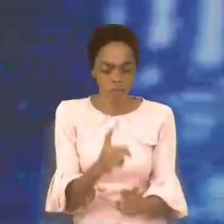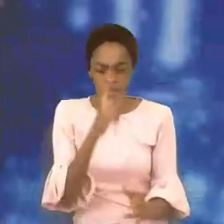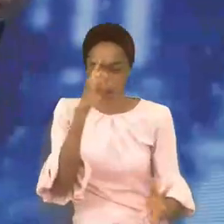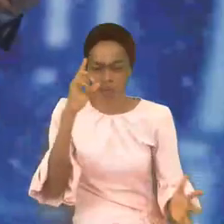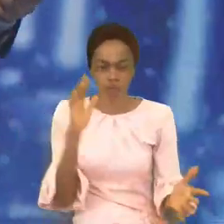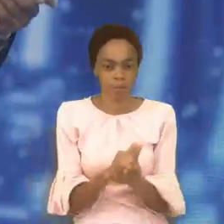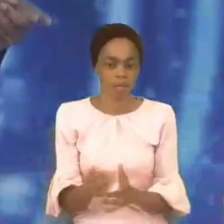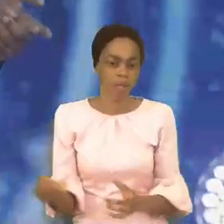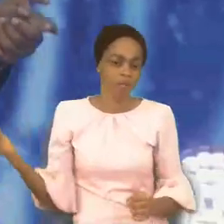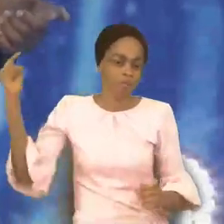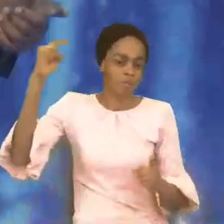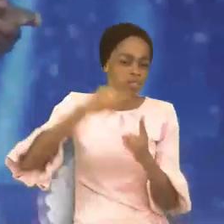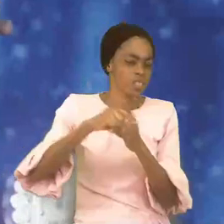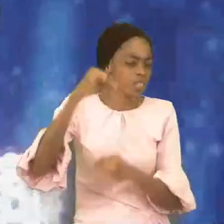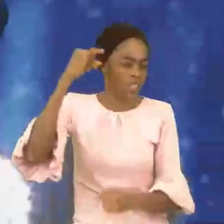convictions